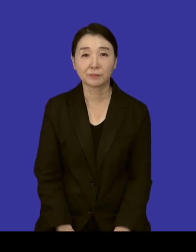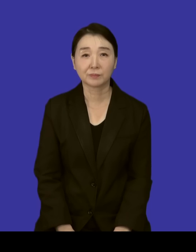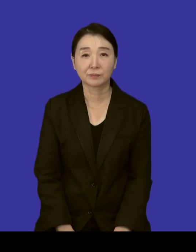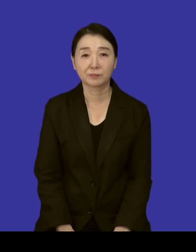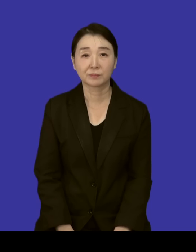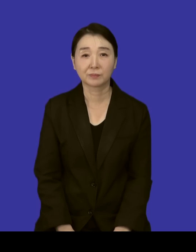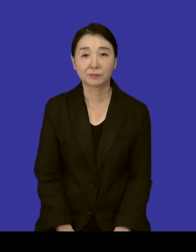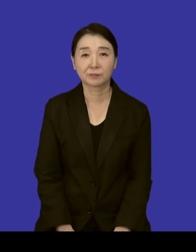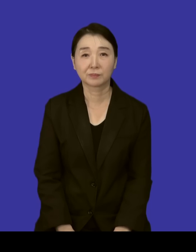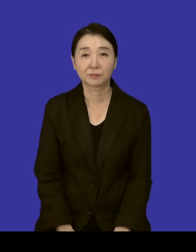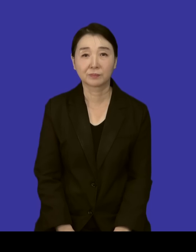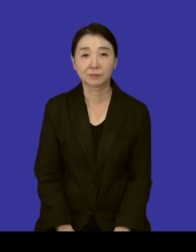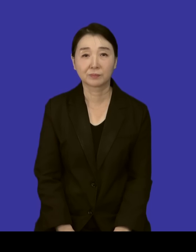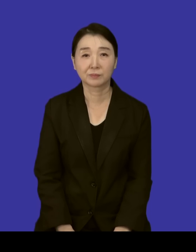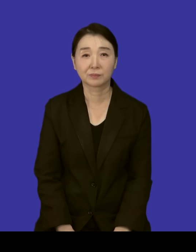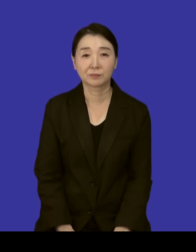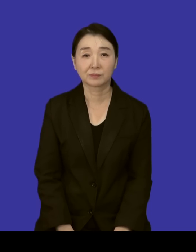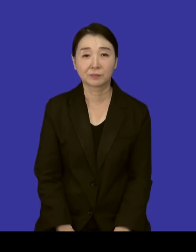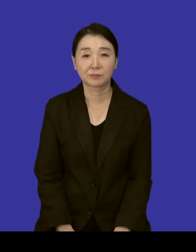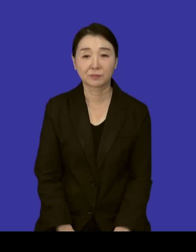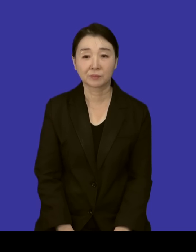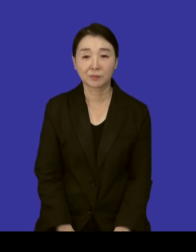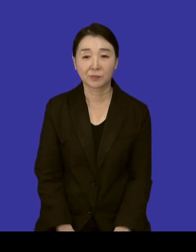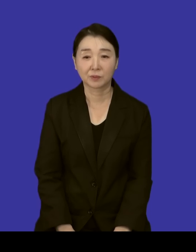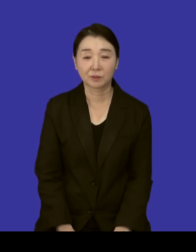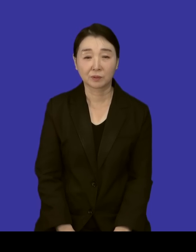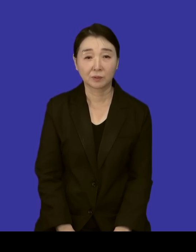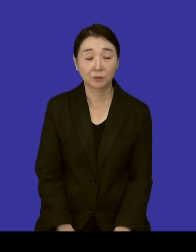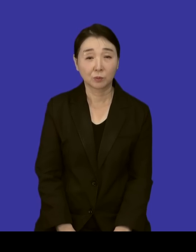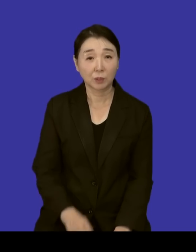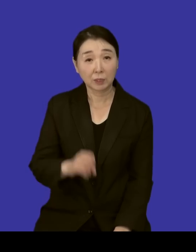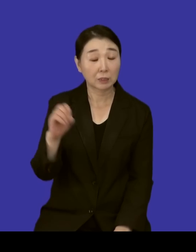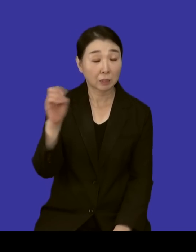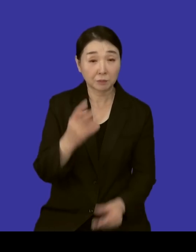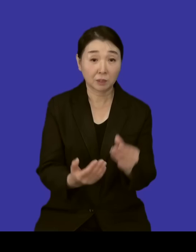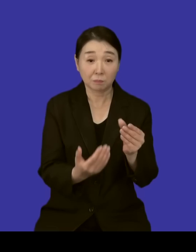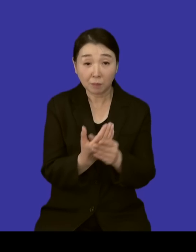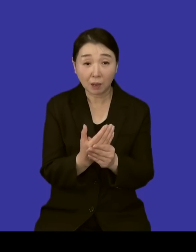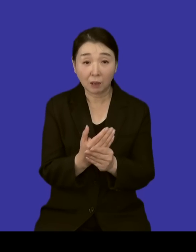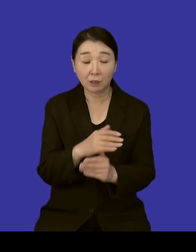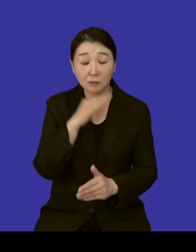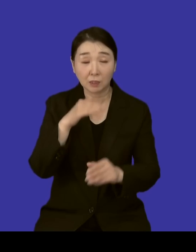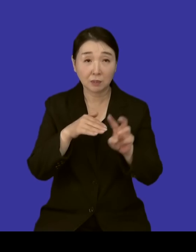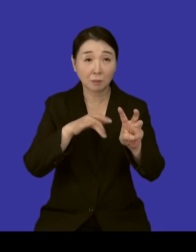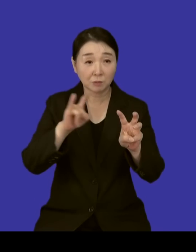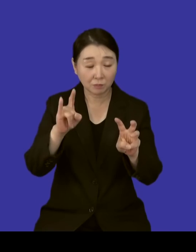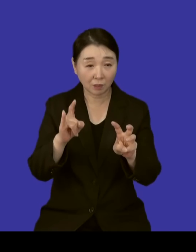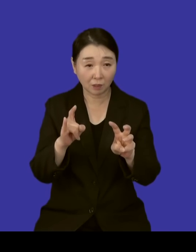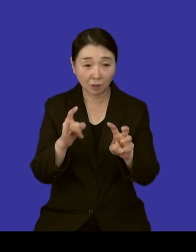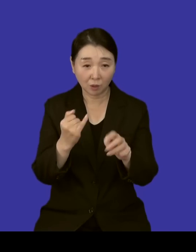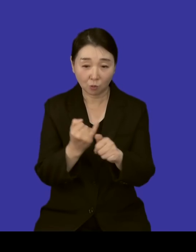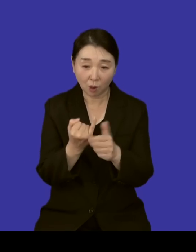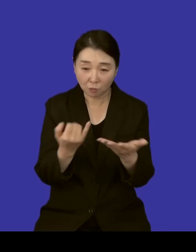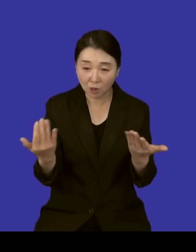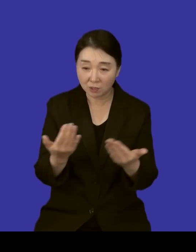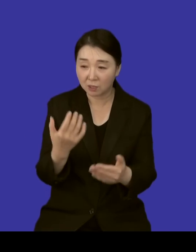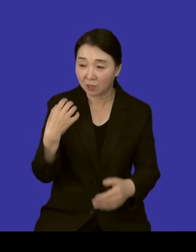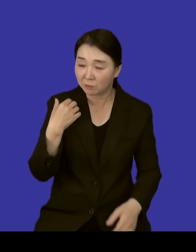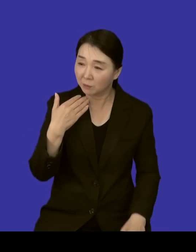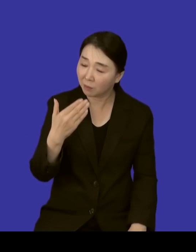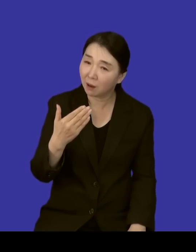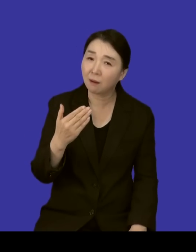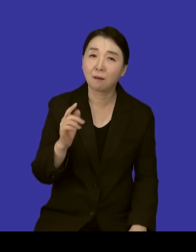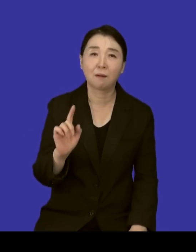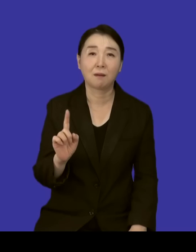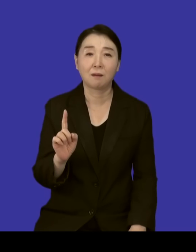그냥 보통 그게 갑자기 일어난 일인데 30대 과부가 이게 감당이 됩니까? 그렇죠.